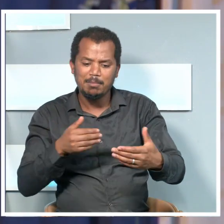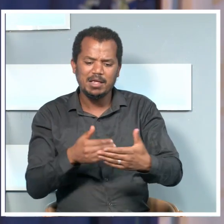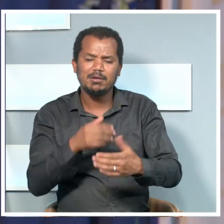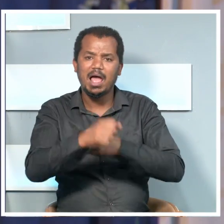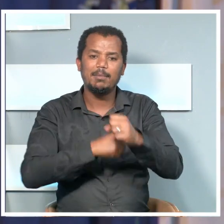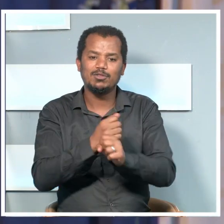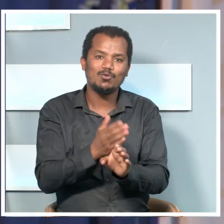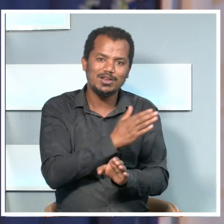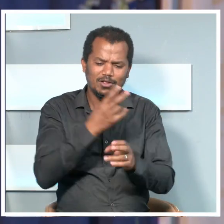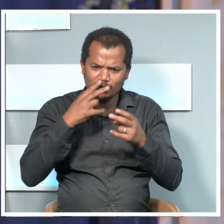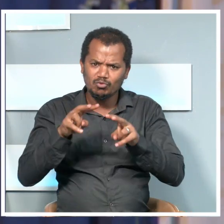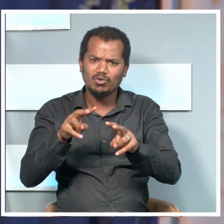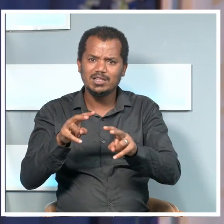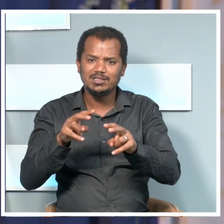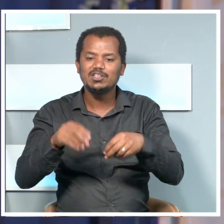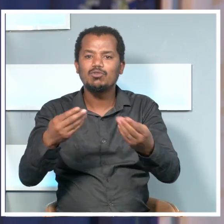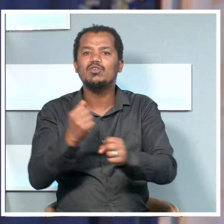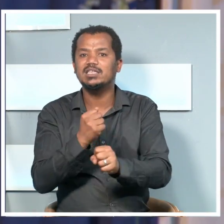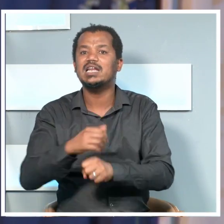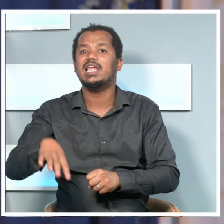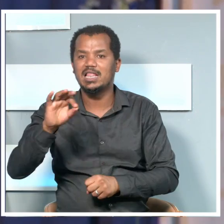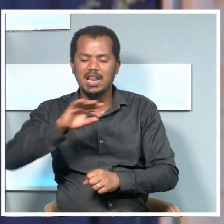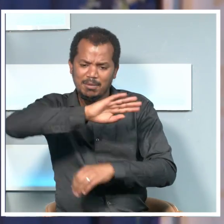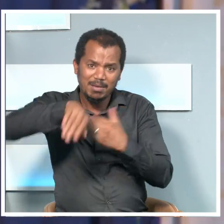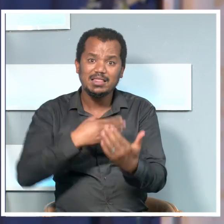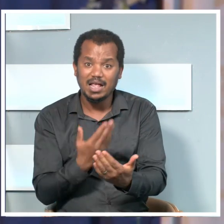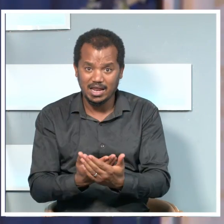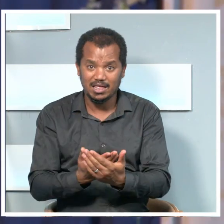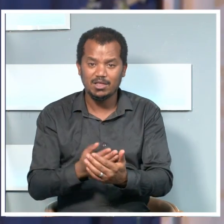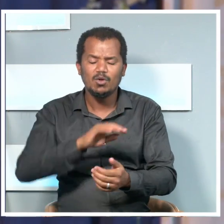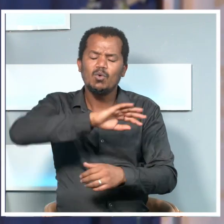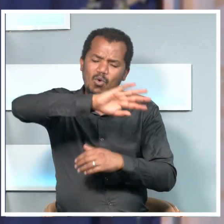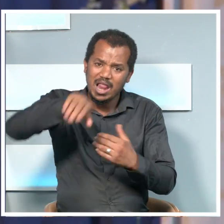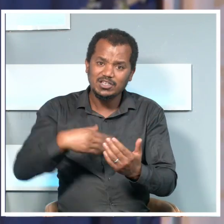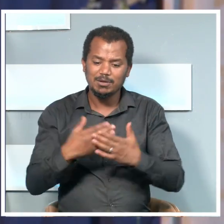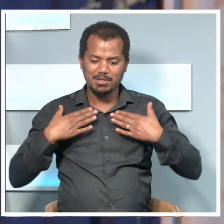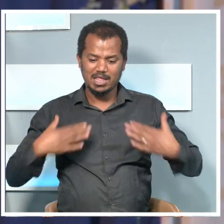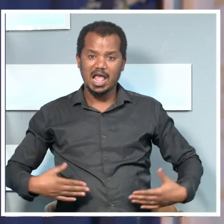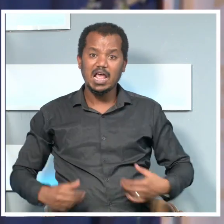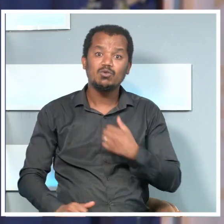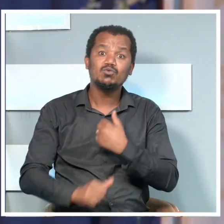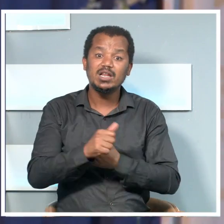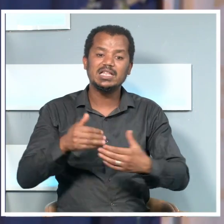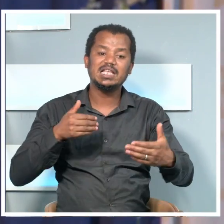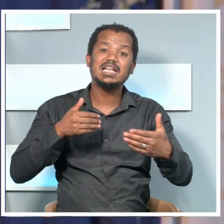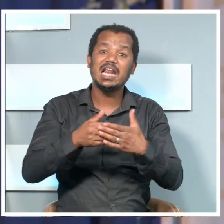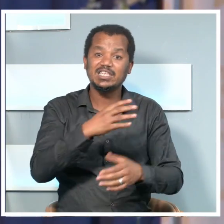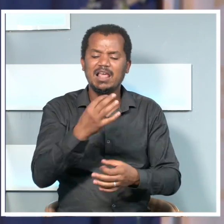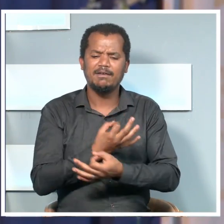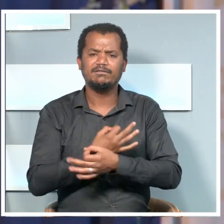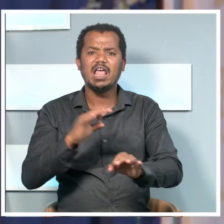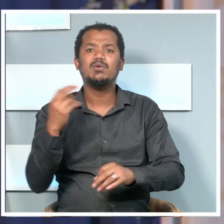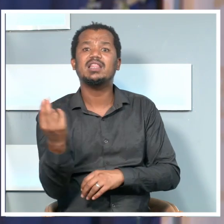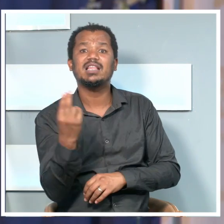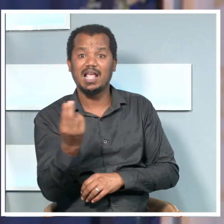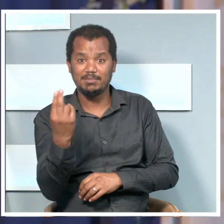በተለይም ከቅርብ አመታት ወዲህ ትኩረት ሰጥቶ እየሰራ ይገኛል። በአጠቃላይ ሁላችንም የአካል ጉዳተኞችን